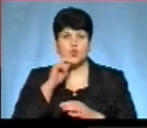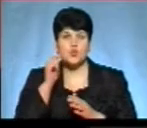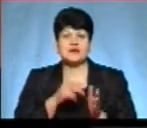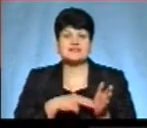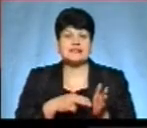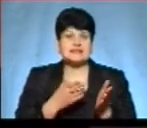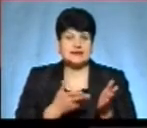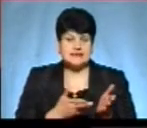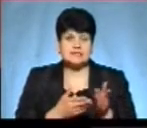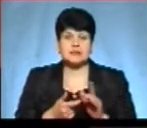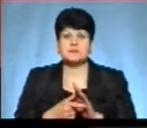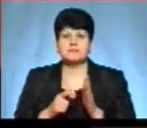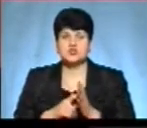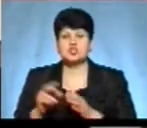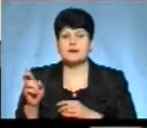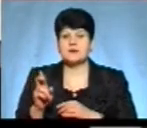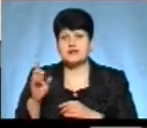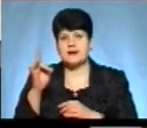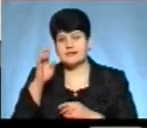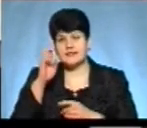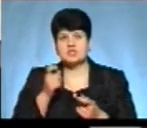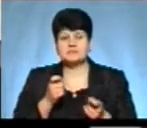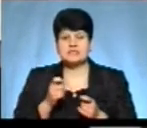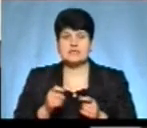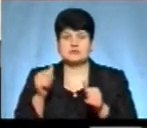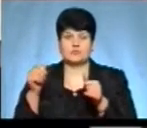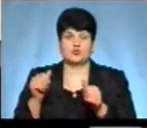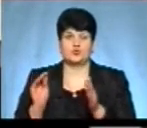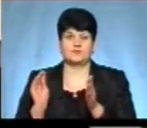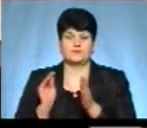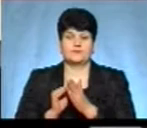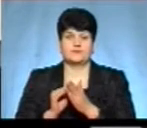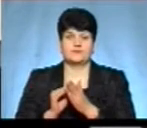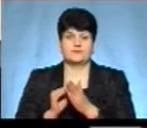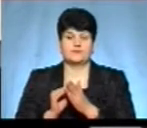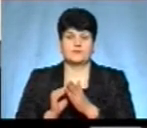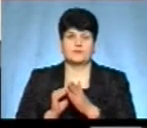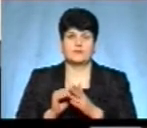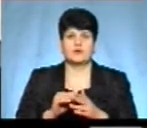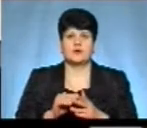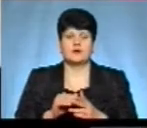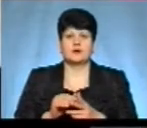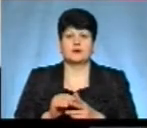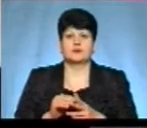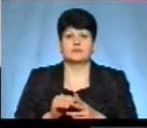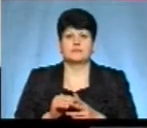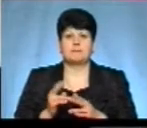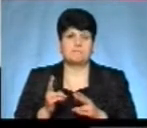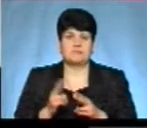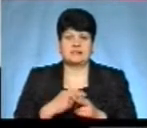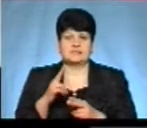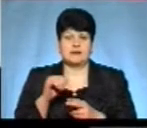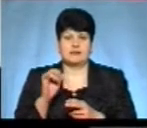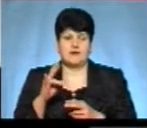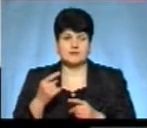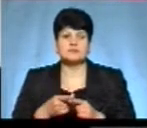«Укрзалізниці», а також в приміщенні Бережанської райдержадміністрації було зафіксовано постер одного із кандидатів також без вихідних даних. За це передбачена